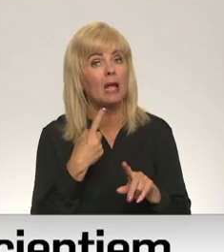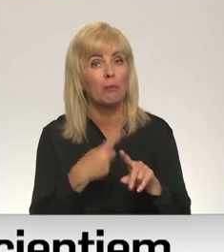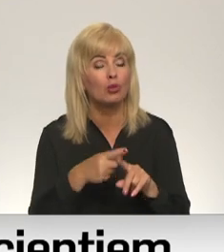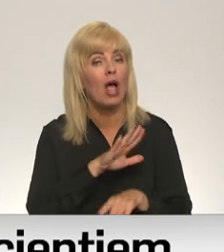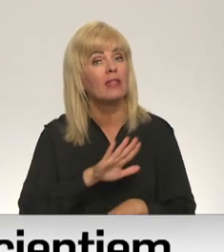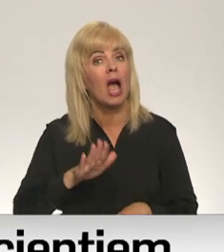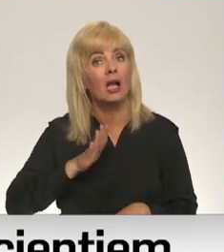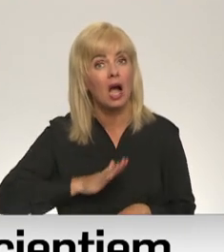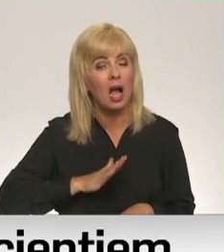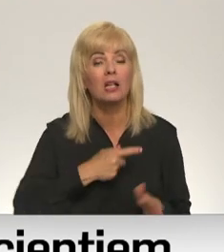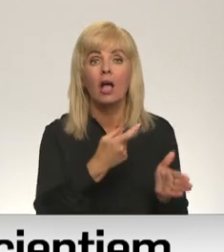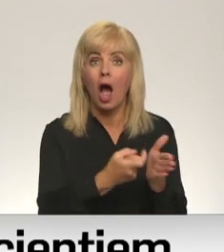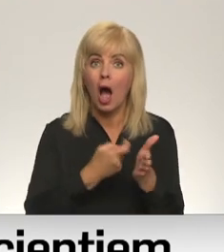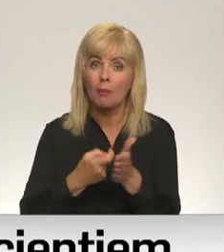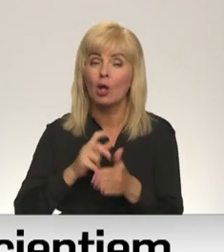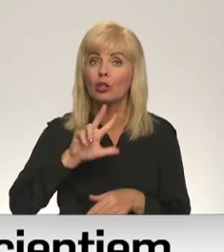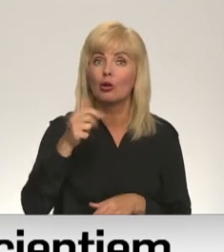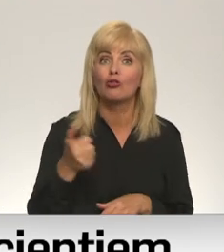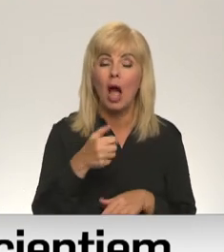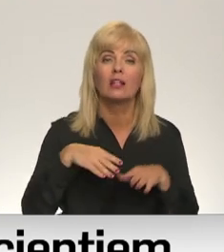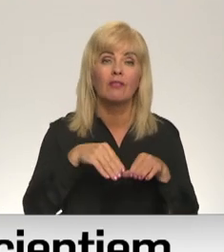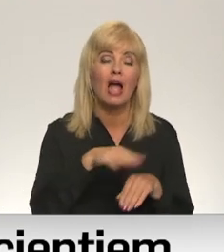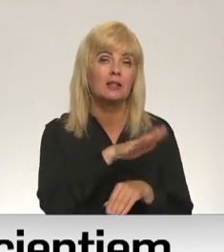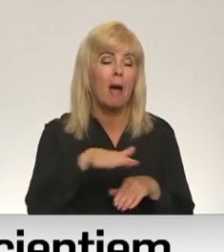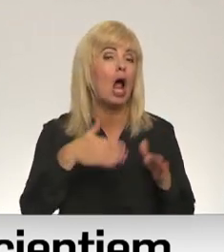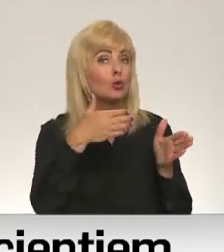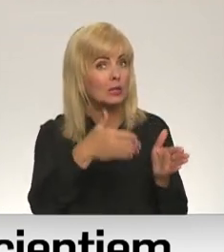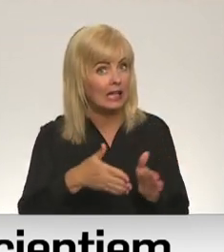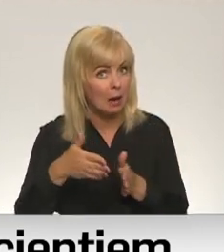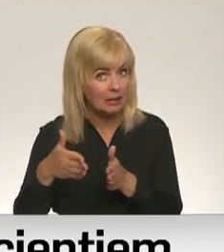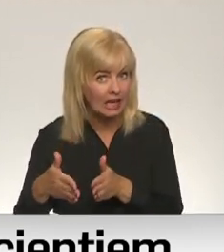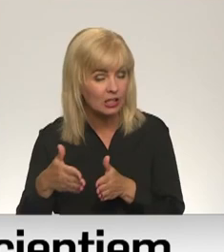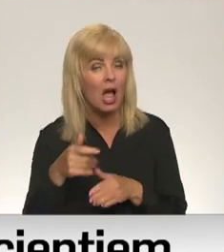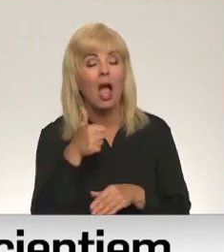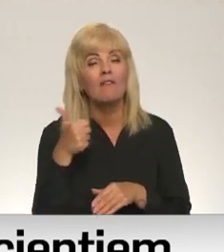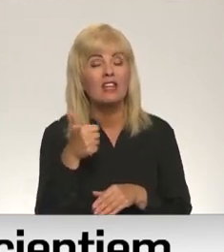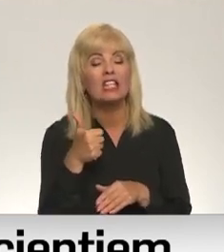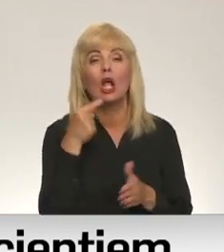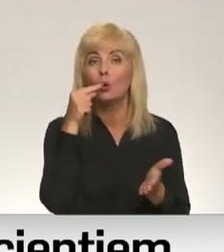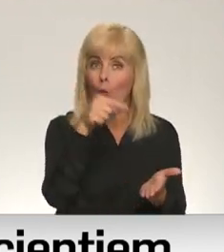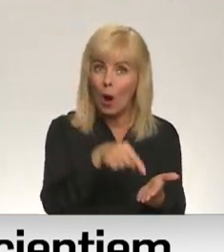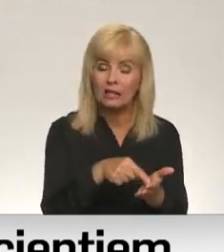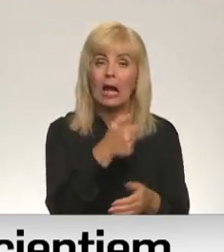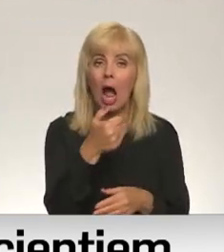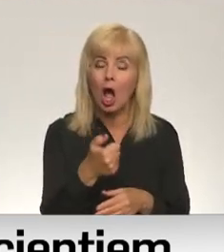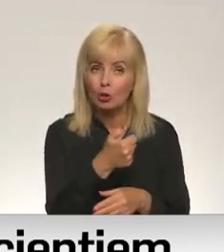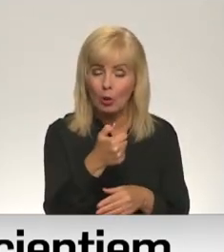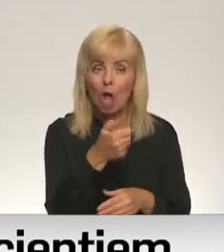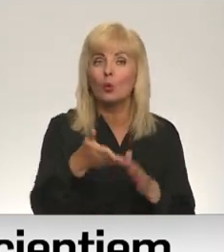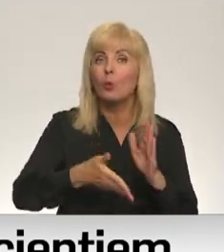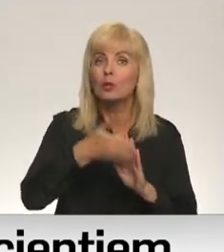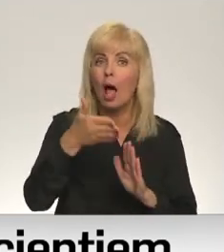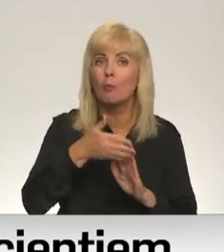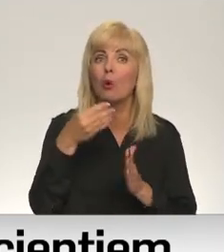gaidīts. Šādas aptaujas jau trešo gadu veic Bērnu Klīniskā universitātes slimnīca. Viņi norāda, ka katru gadu izdodas uzlabot vērtējumus.